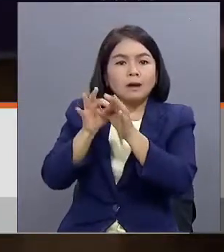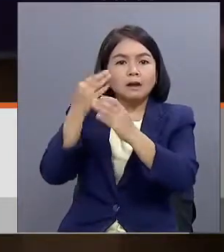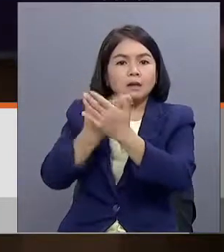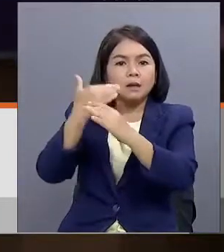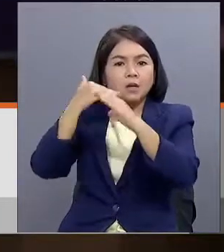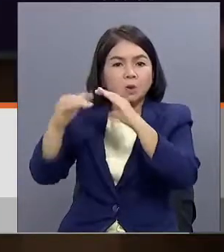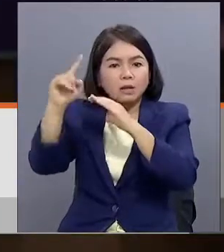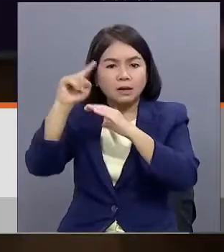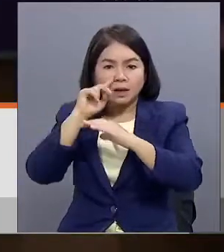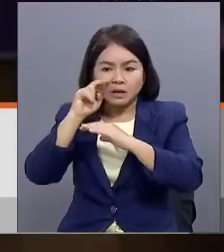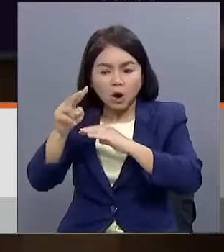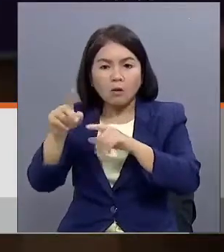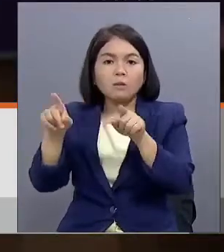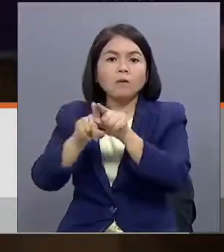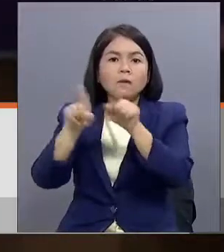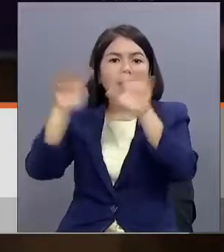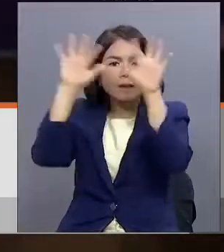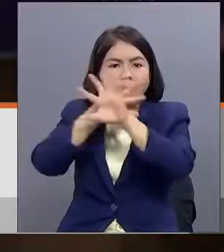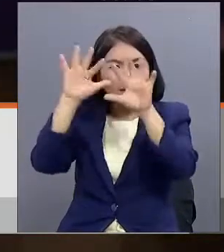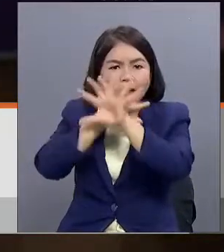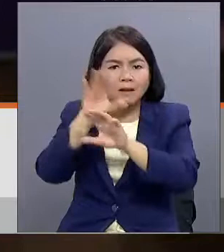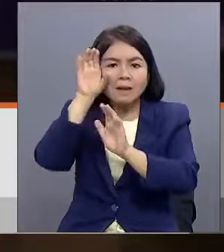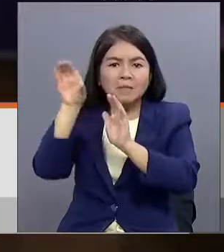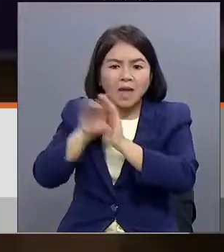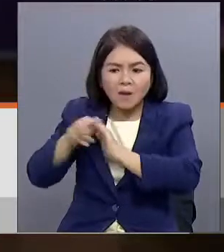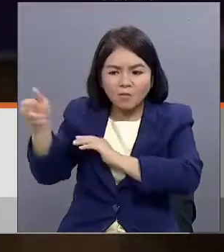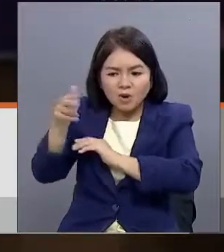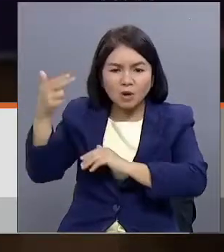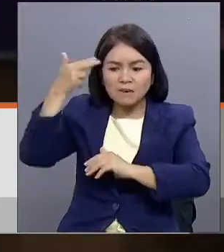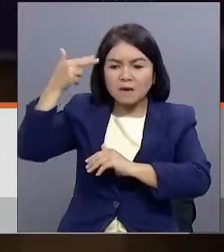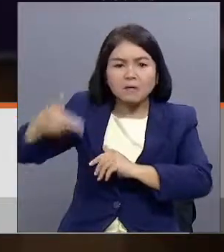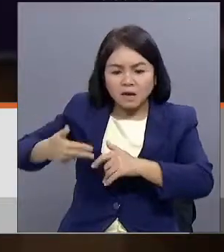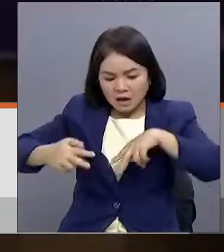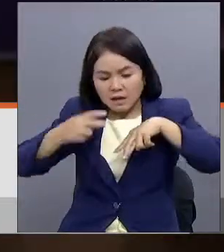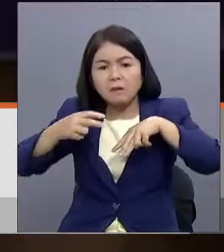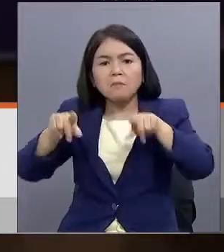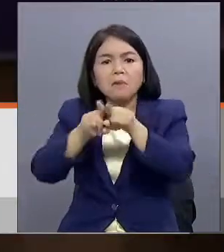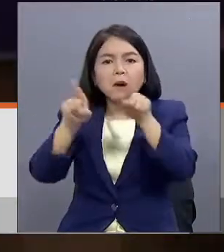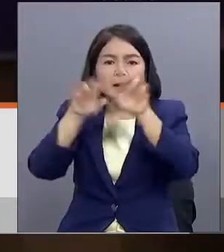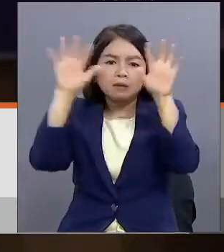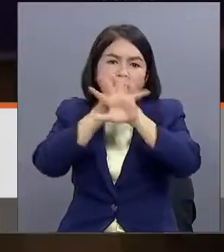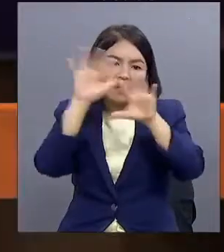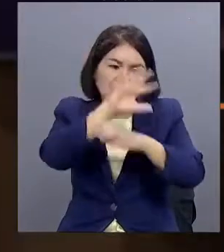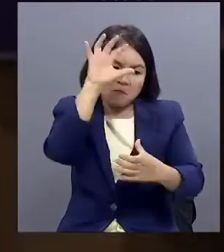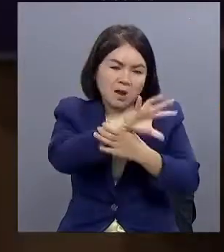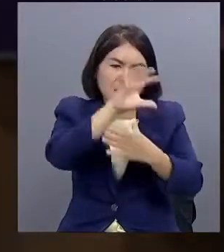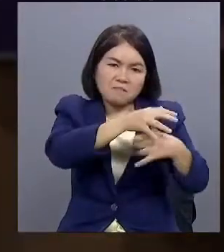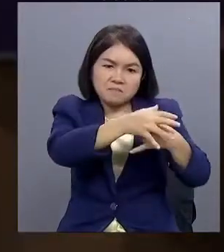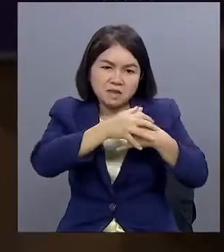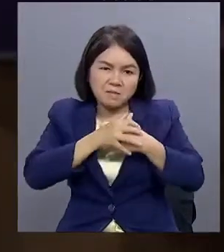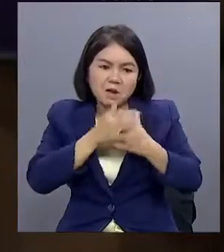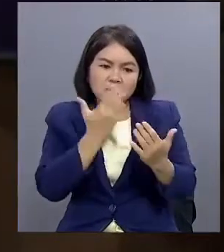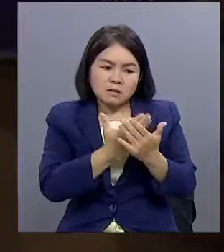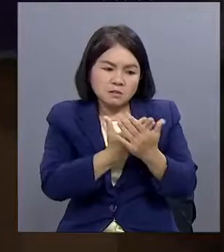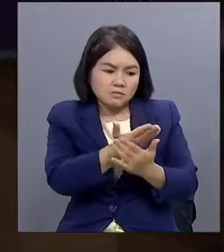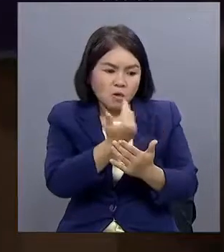ก็แสดงถึงเจตนาในการเรียกค่าไถ่อยู่แล้วก็เป็นการกระทำความผิดอยู่แล้วถ้าของไทยนะฮะในส่วนของทางสพ.เชียงแสน